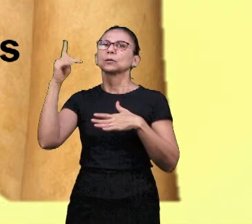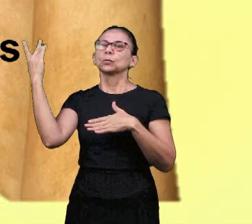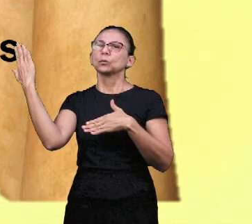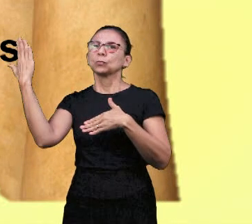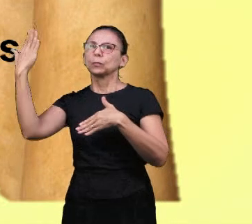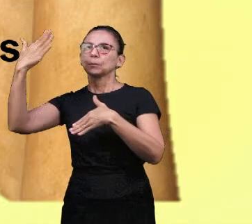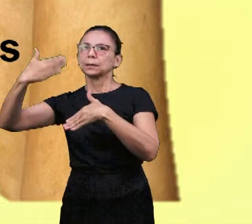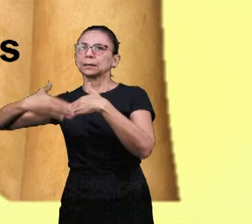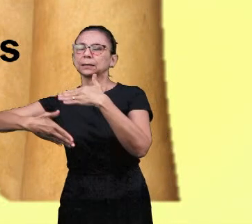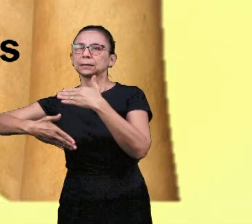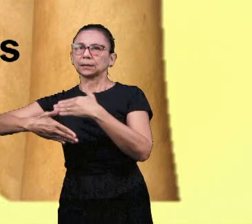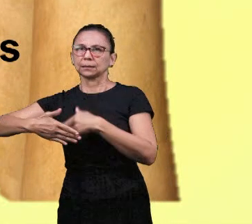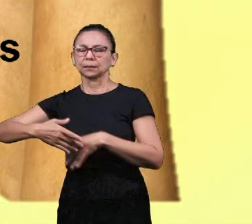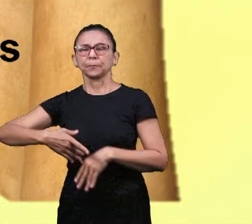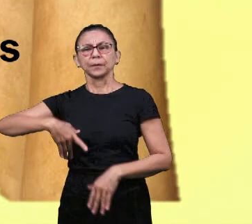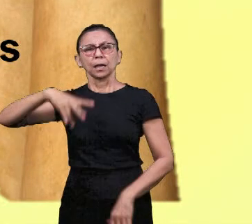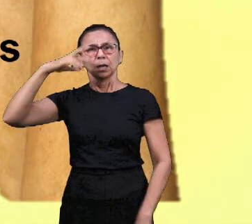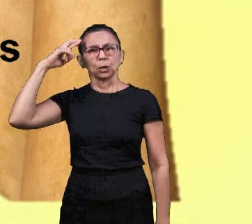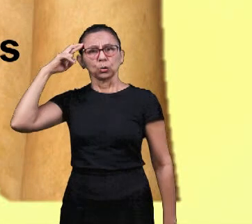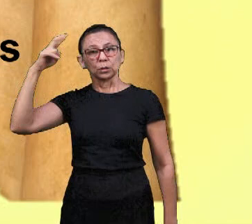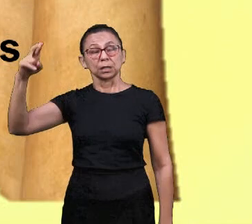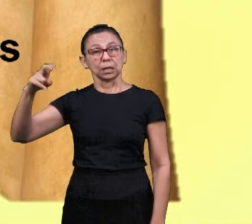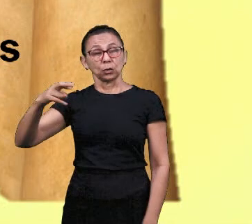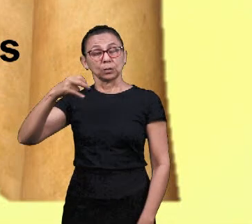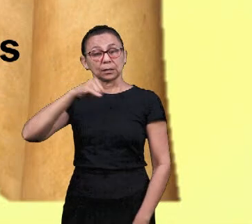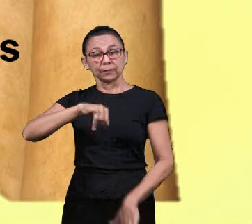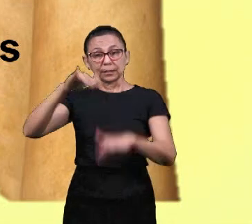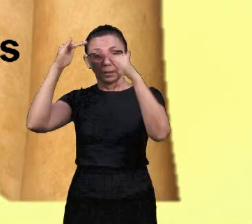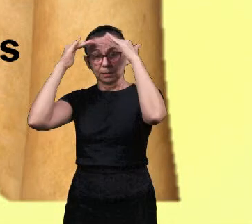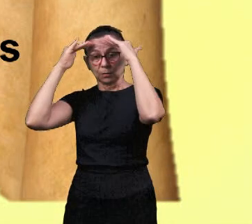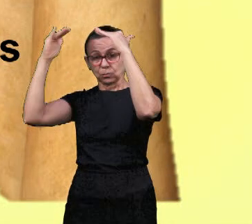ces nations et vous allez